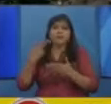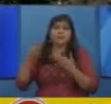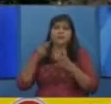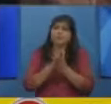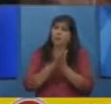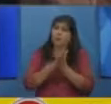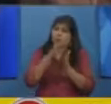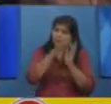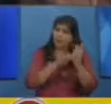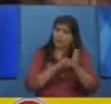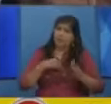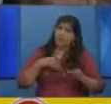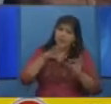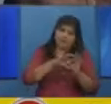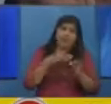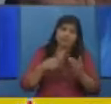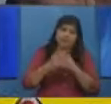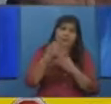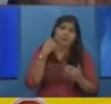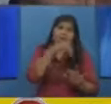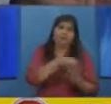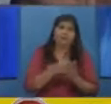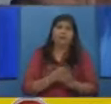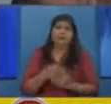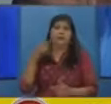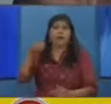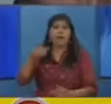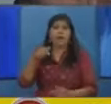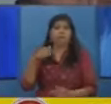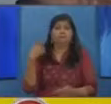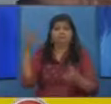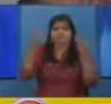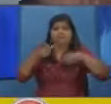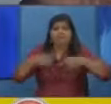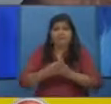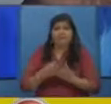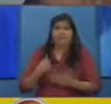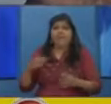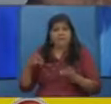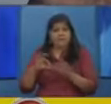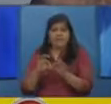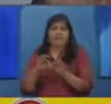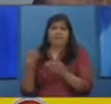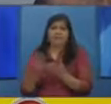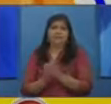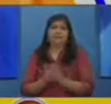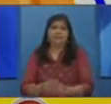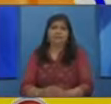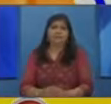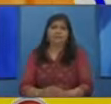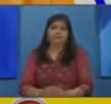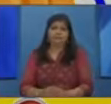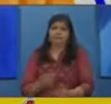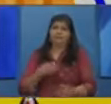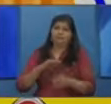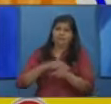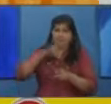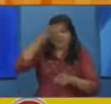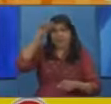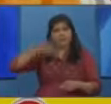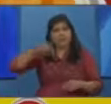में शामिल होने का अवसर मिलेगा। आप लोग भी जरूर जुड़िएगा। मेरे प्यारे